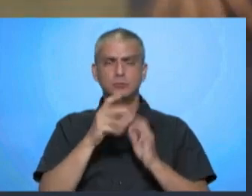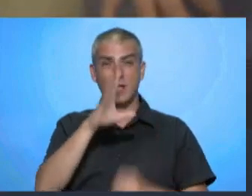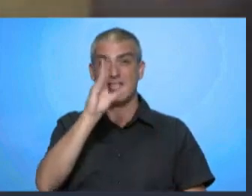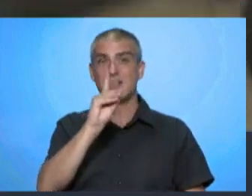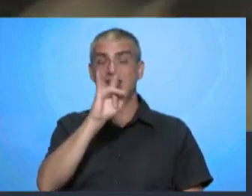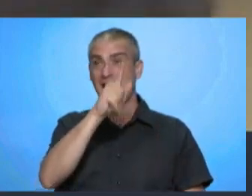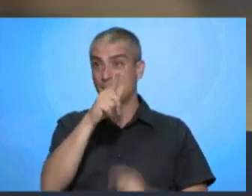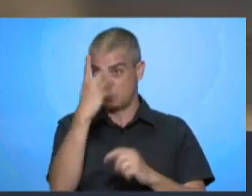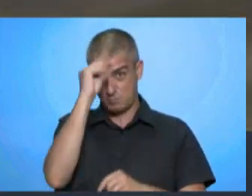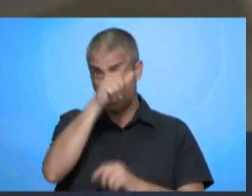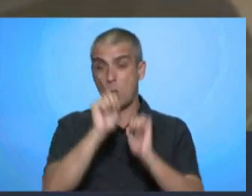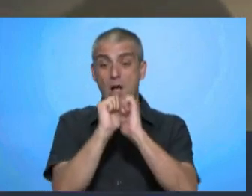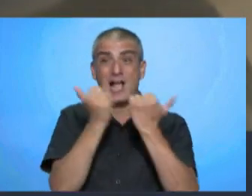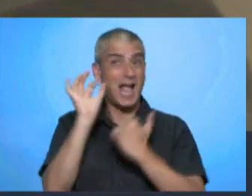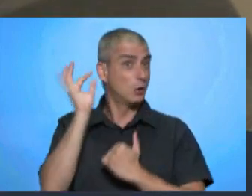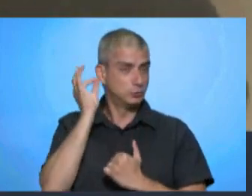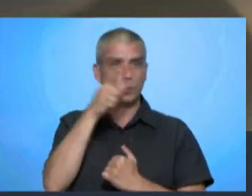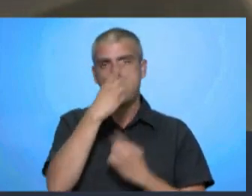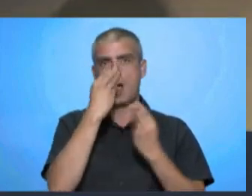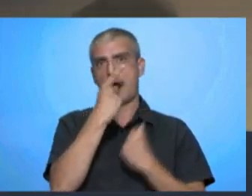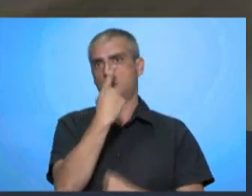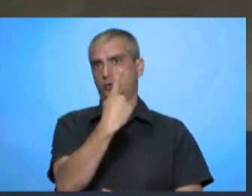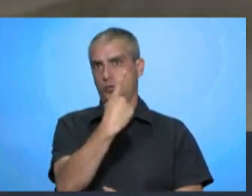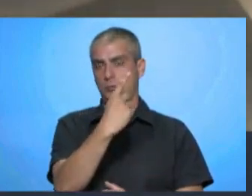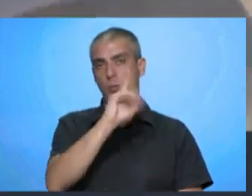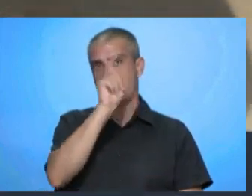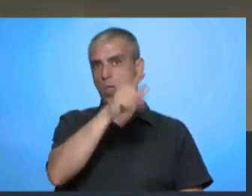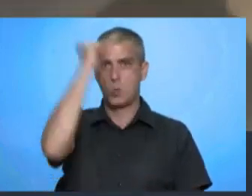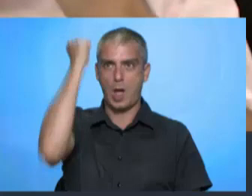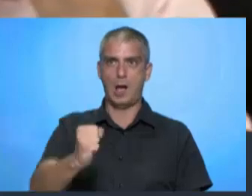חיים, גרושה של אופירה, הוא החשוד העיקרי ברציחתה.